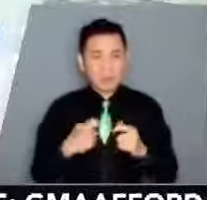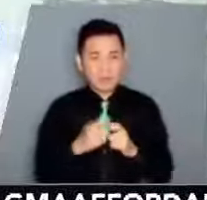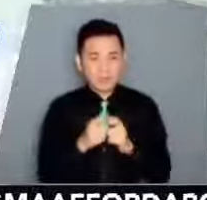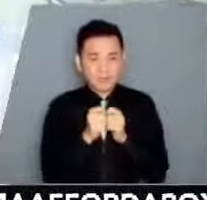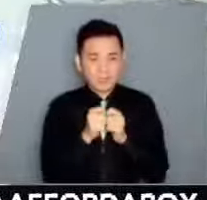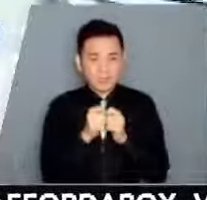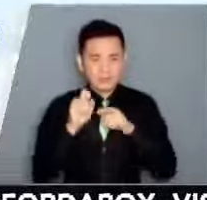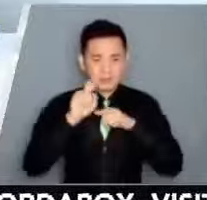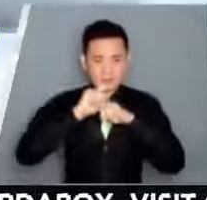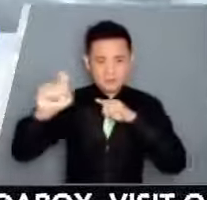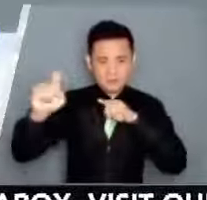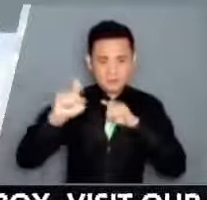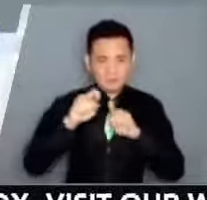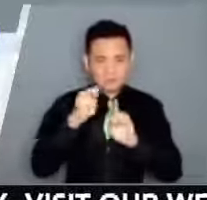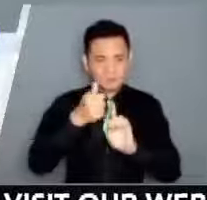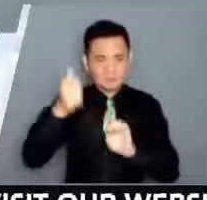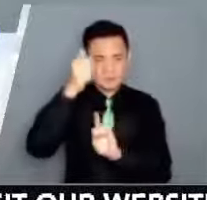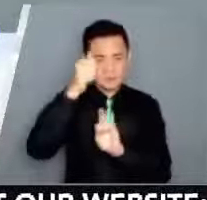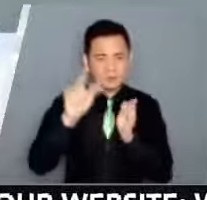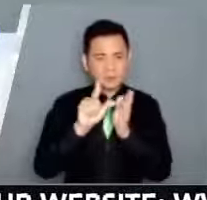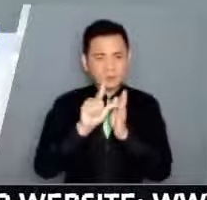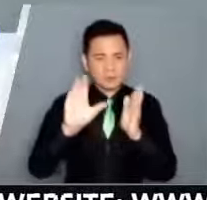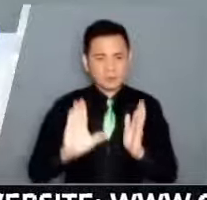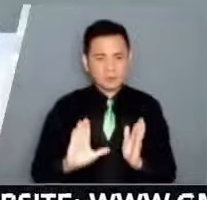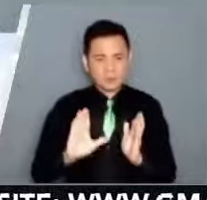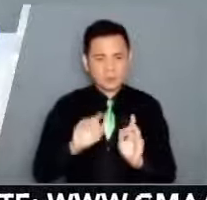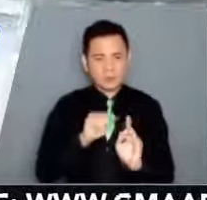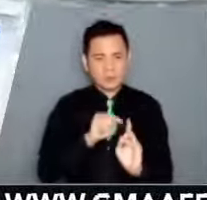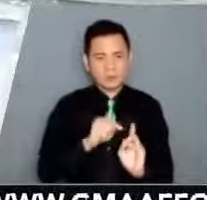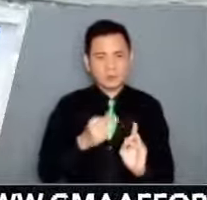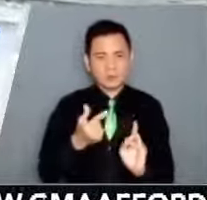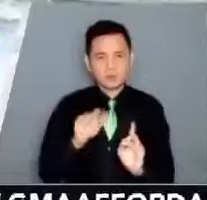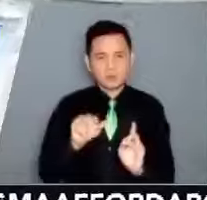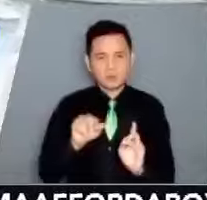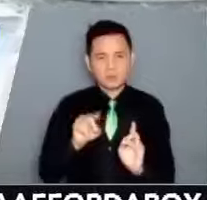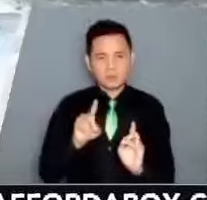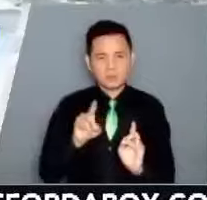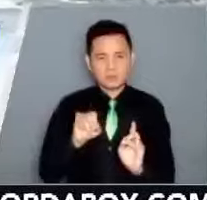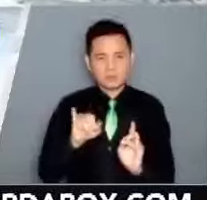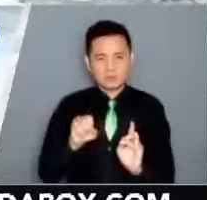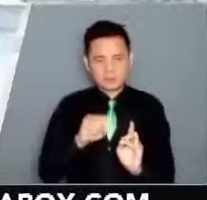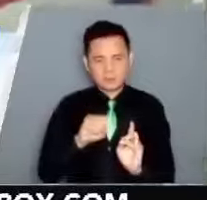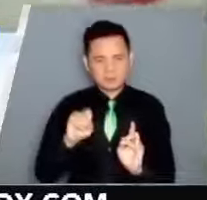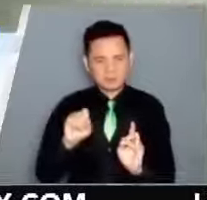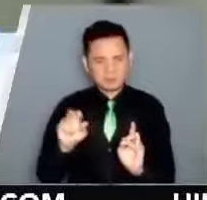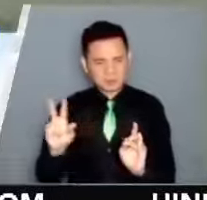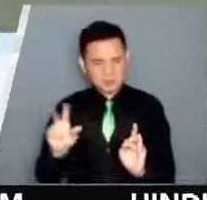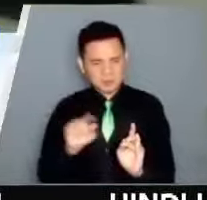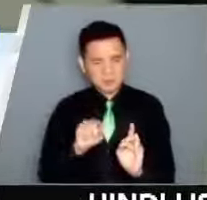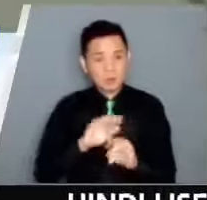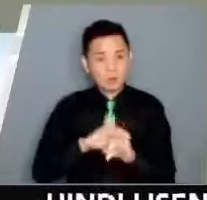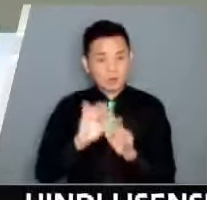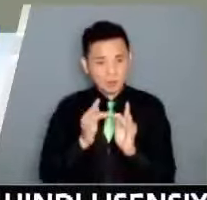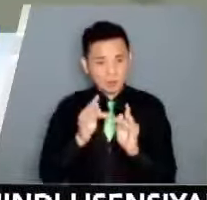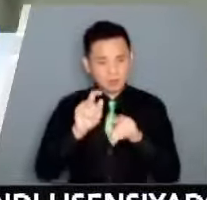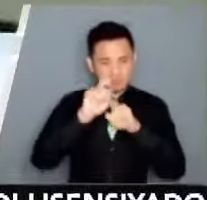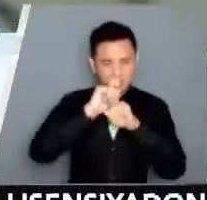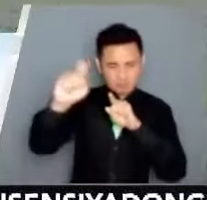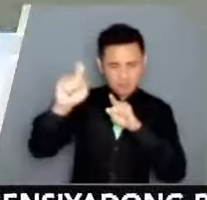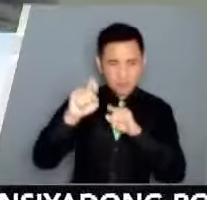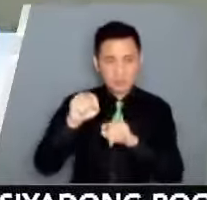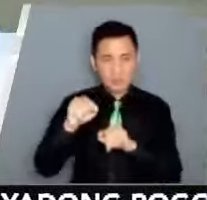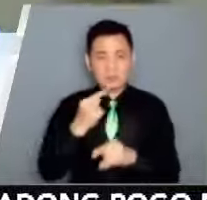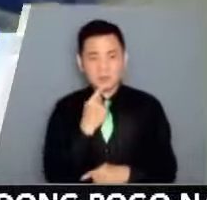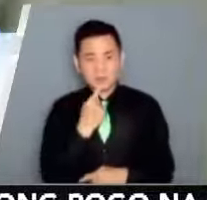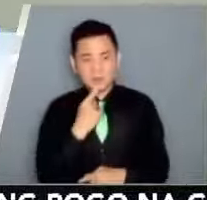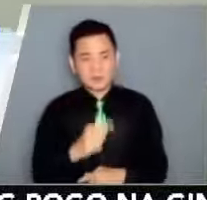Chairman Attorney Chofilo Guadis III sa GMA News Online, sinabi niya ang Department of Transportation at LTFRB ang may saklaw